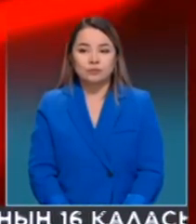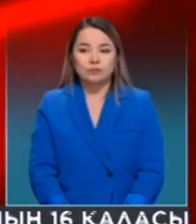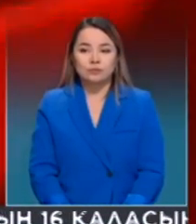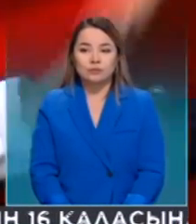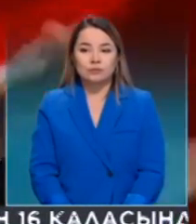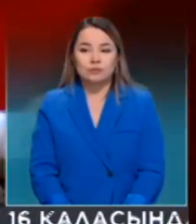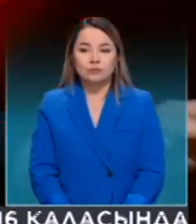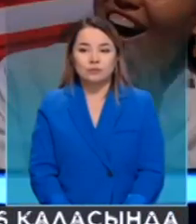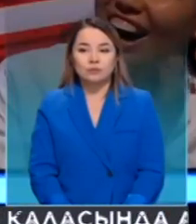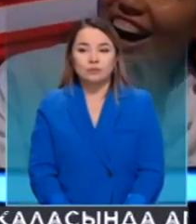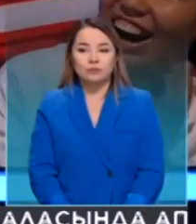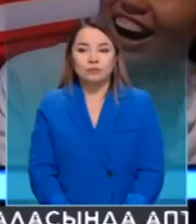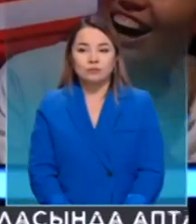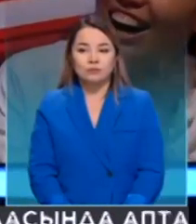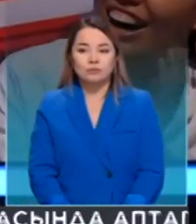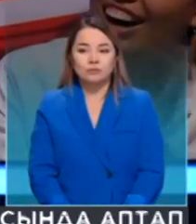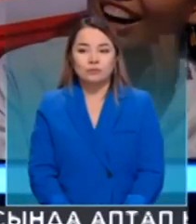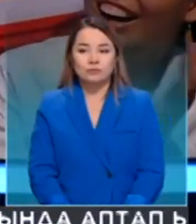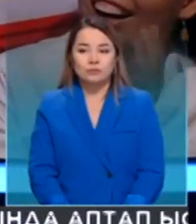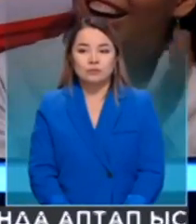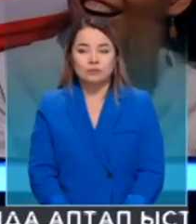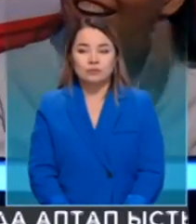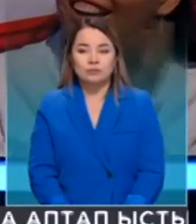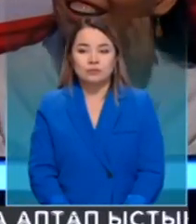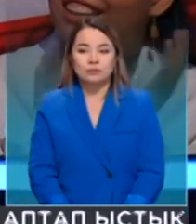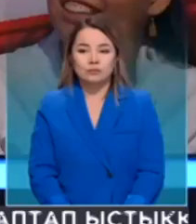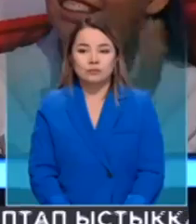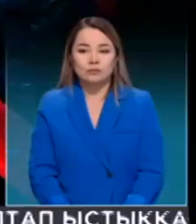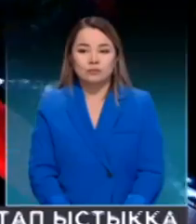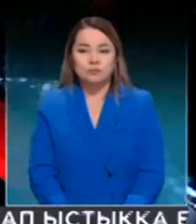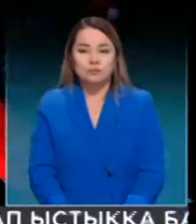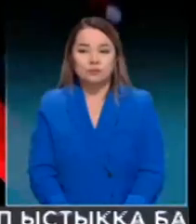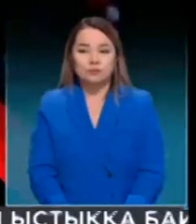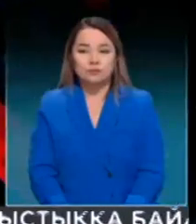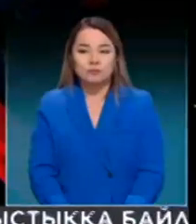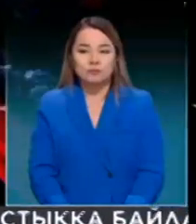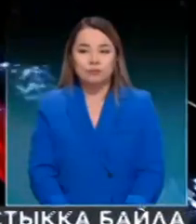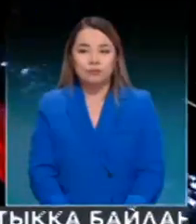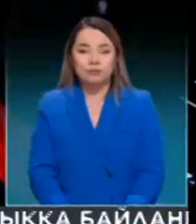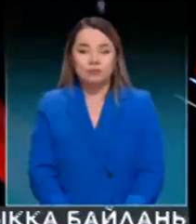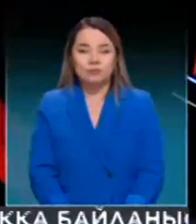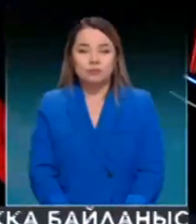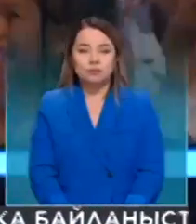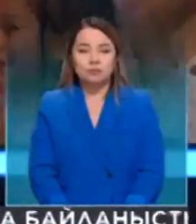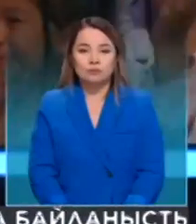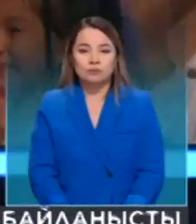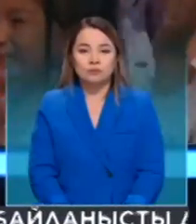Құсанова! Қазақстан дауысы балалар жобасының жеңімпазы!